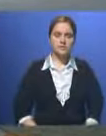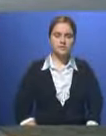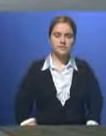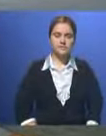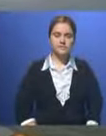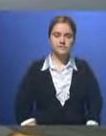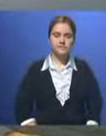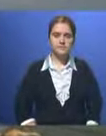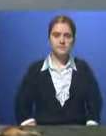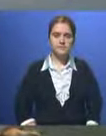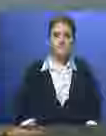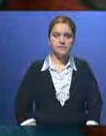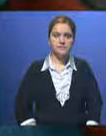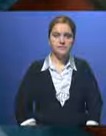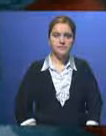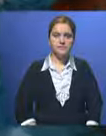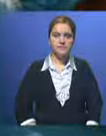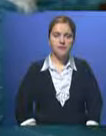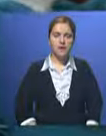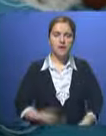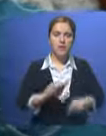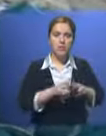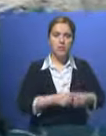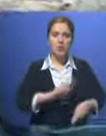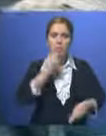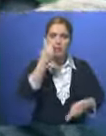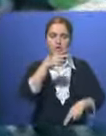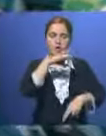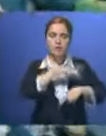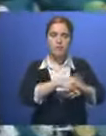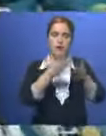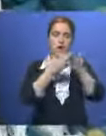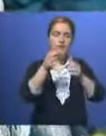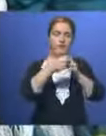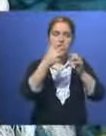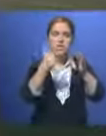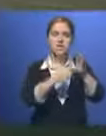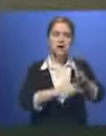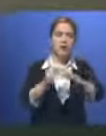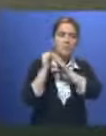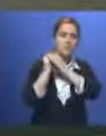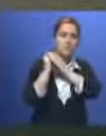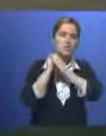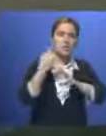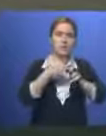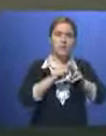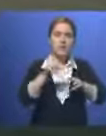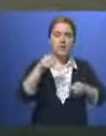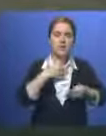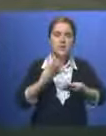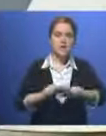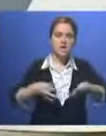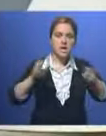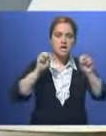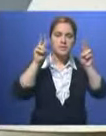Ответ на вопрос, с какой целью люди оказались в море, нужно было не задавать. Лодкой было обнаружено 18 мешков, в которых находились браконьерские